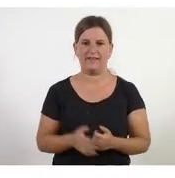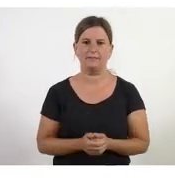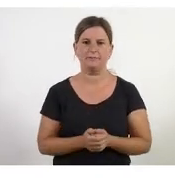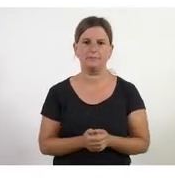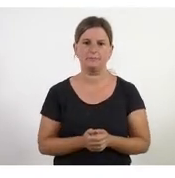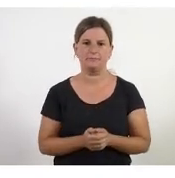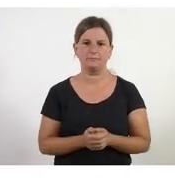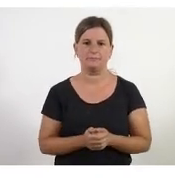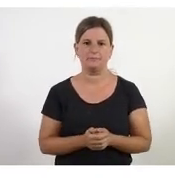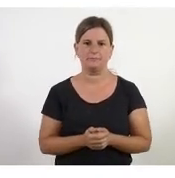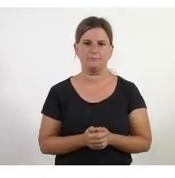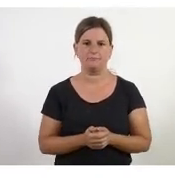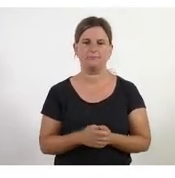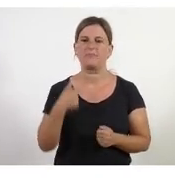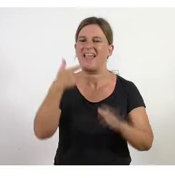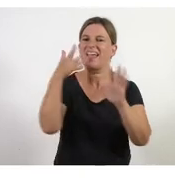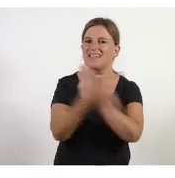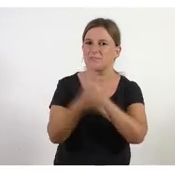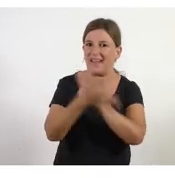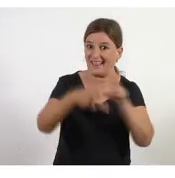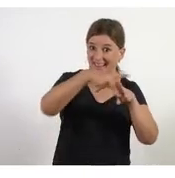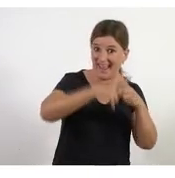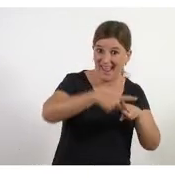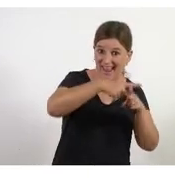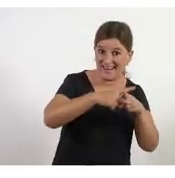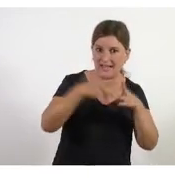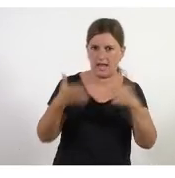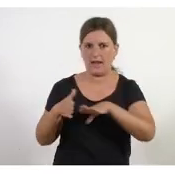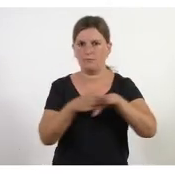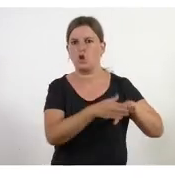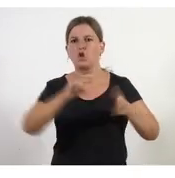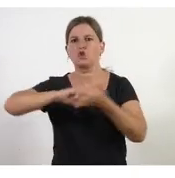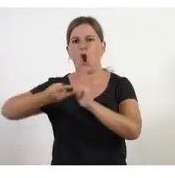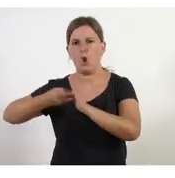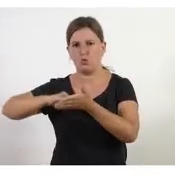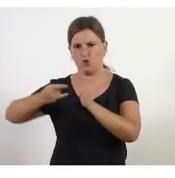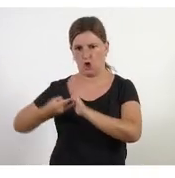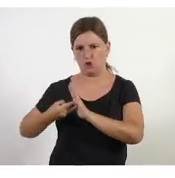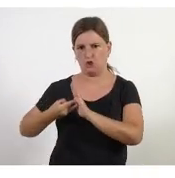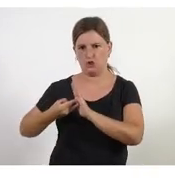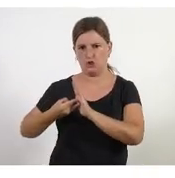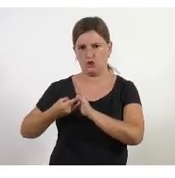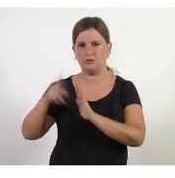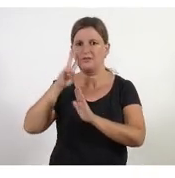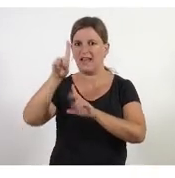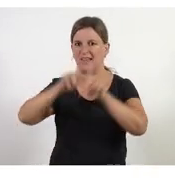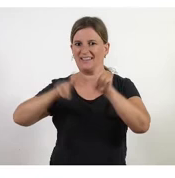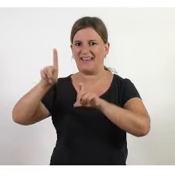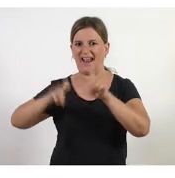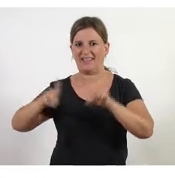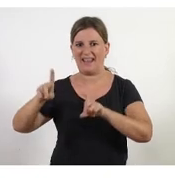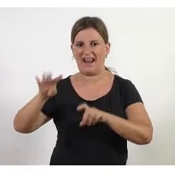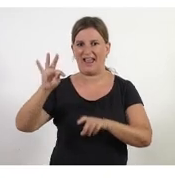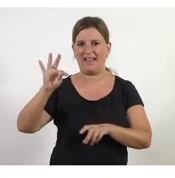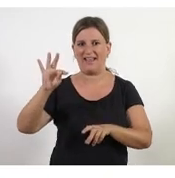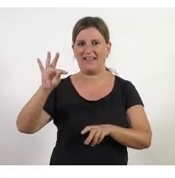D'acord. Hem parlat d'eines i ara parlarem de solucions. Anirem al catàleg de TechSap i parlarem